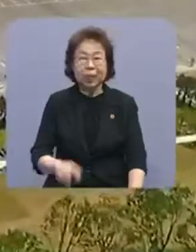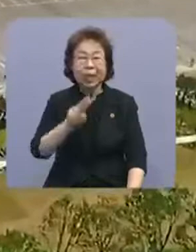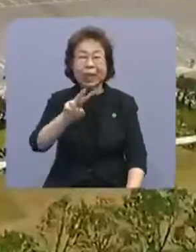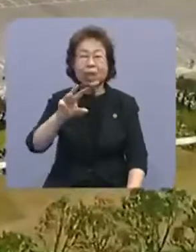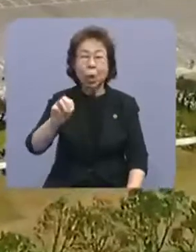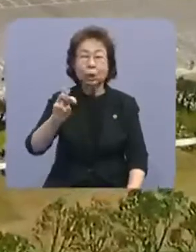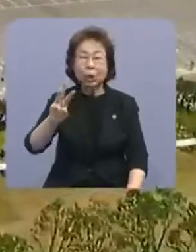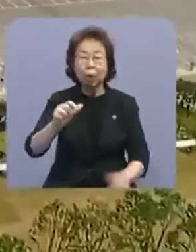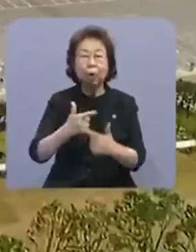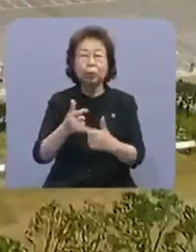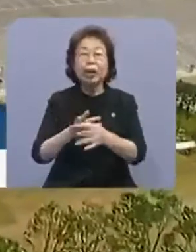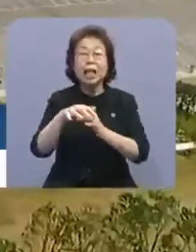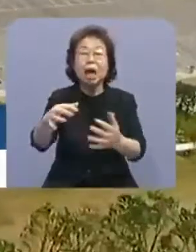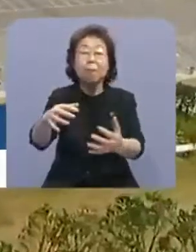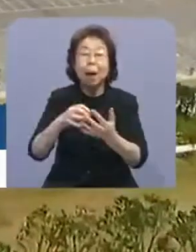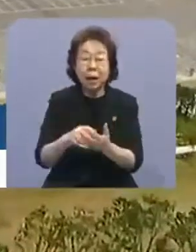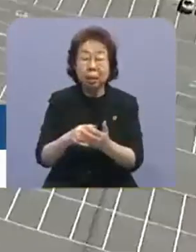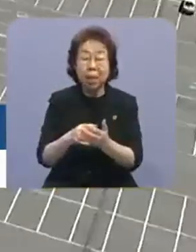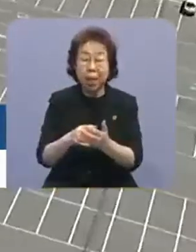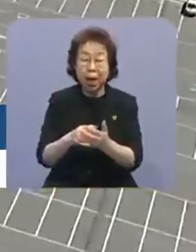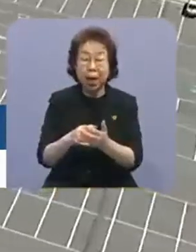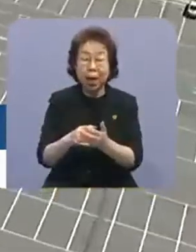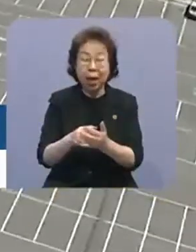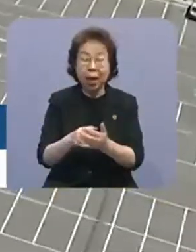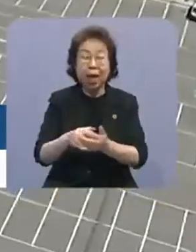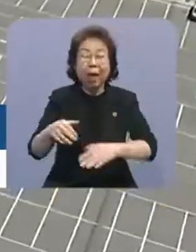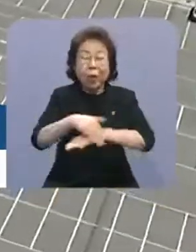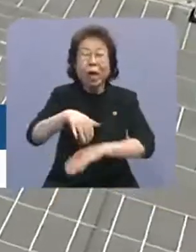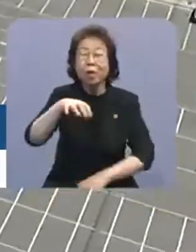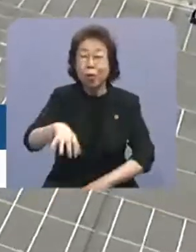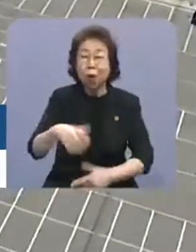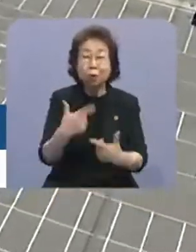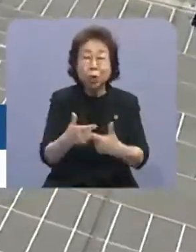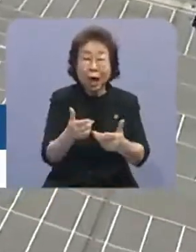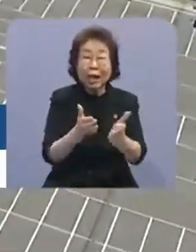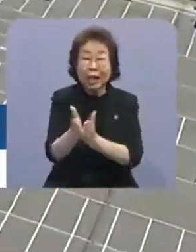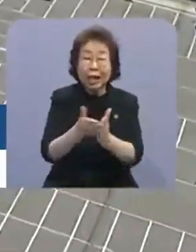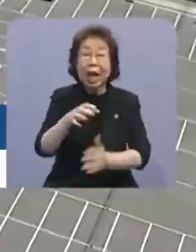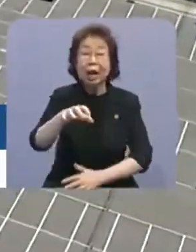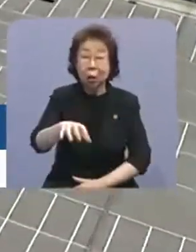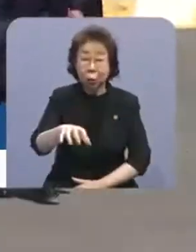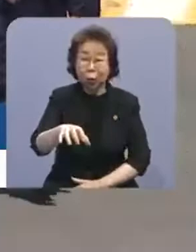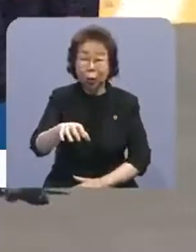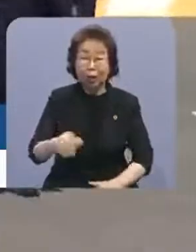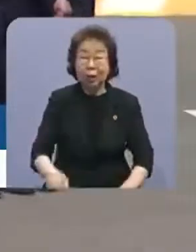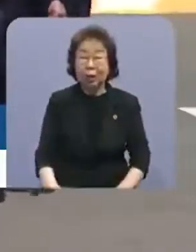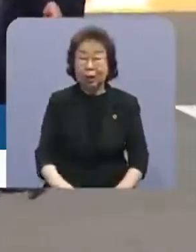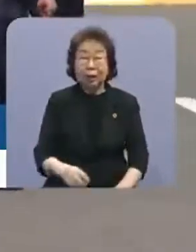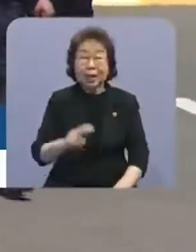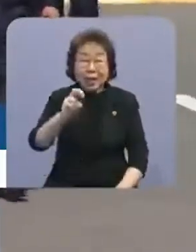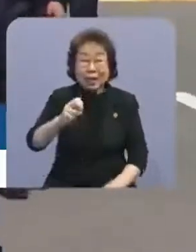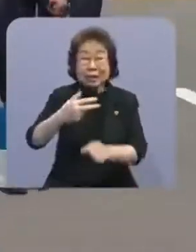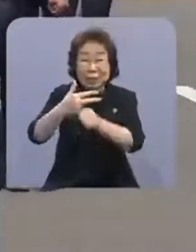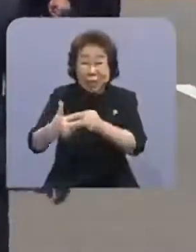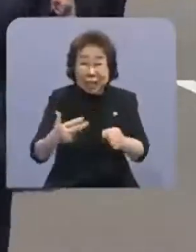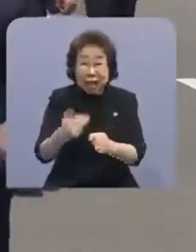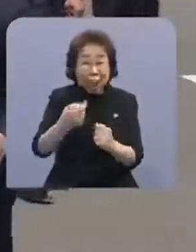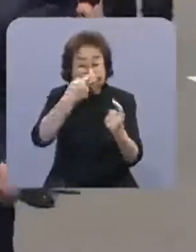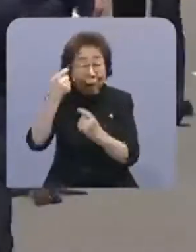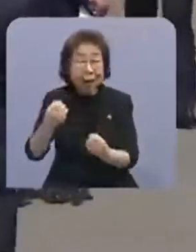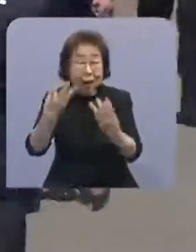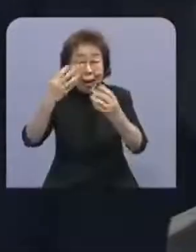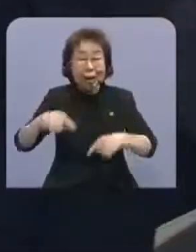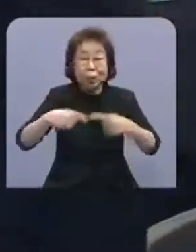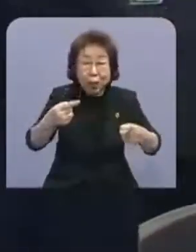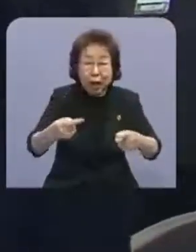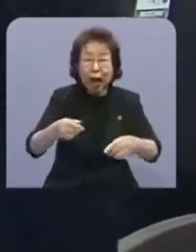2030 부산 세계박람회 개최 예정지가 한눈에 보이는 부산항 크루즈 여객부두. 제27회 바다의 날 기념식 참석을